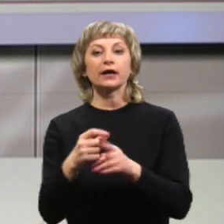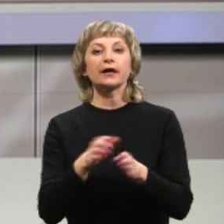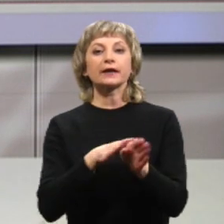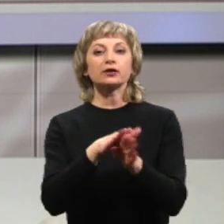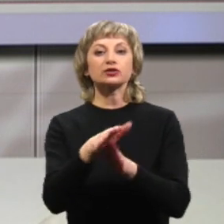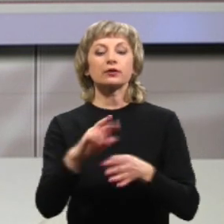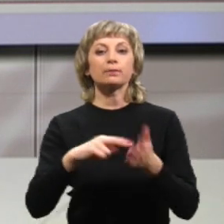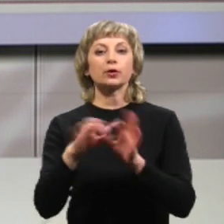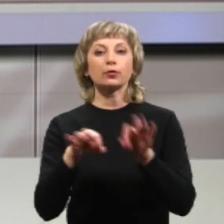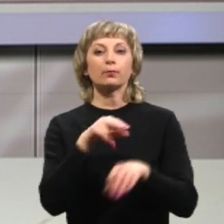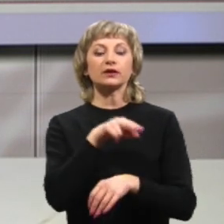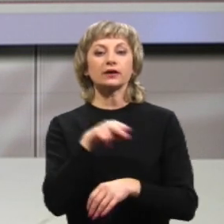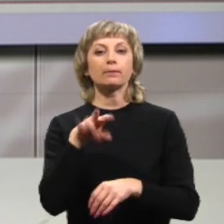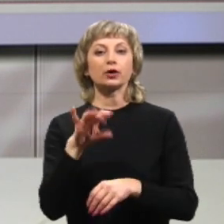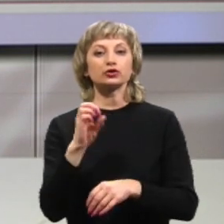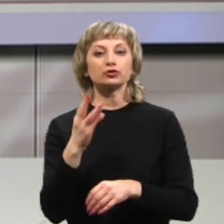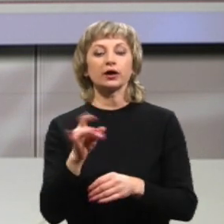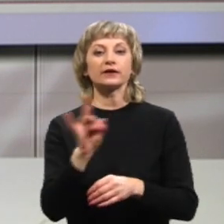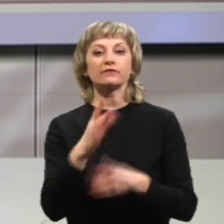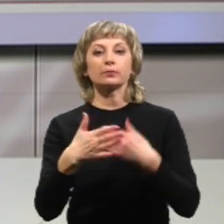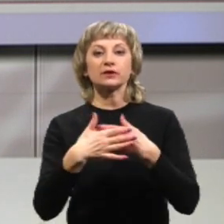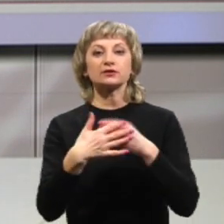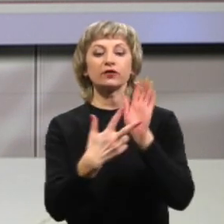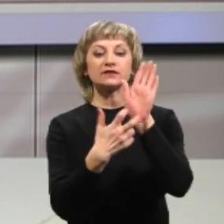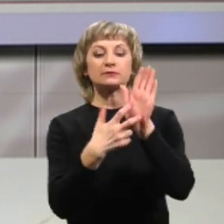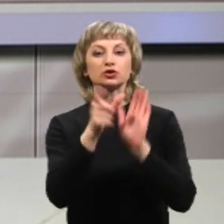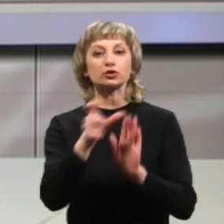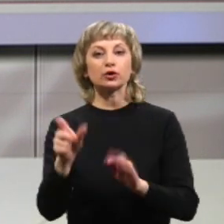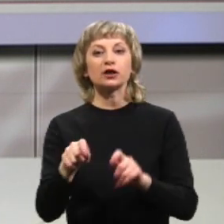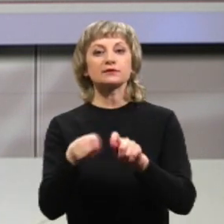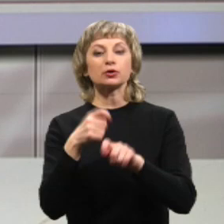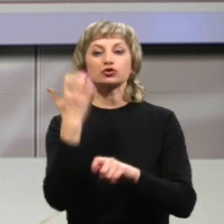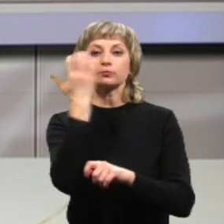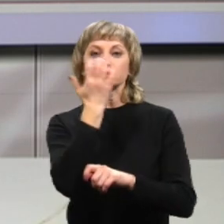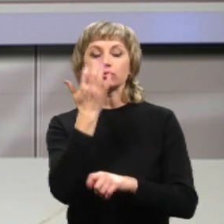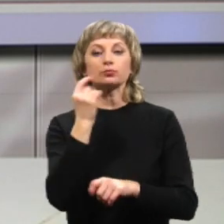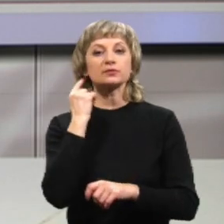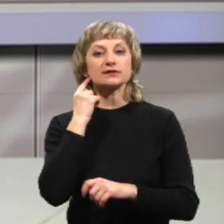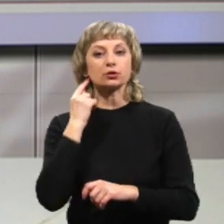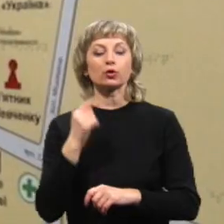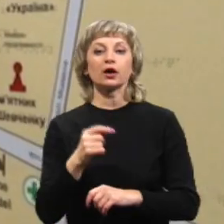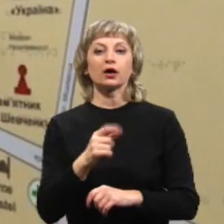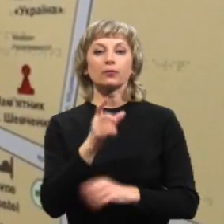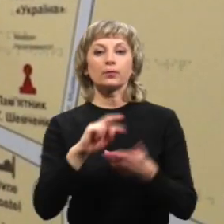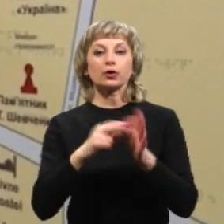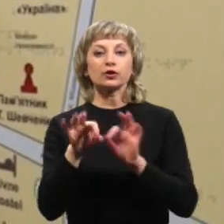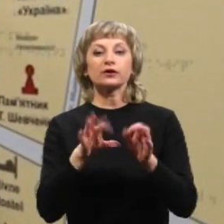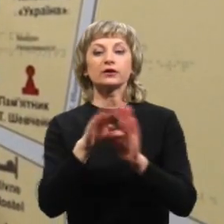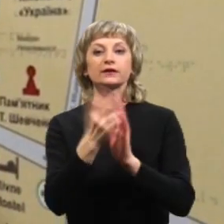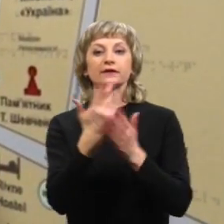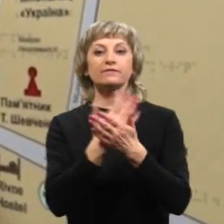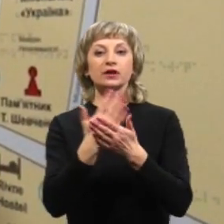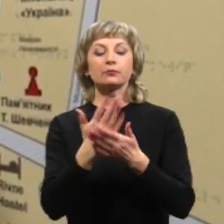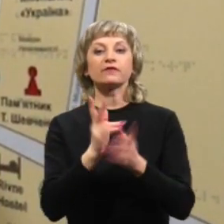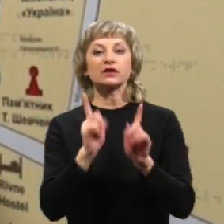реалізатора проєкту Петра Поліщука, наразі у Рівному близько 800 людей з порушенням зору та слуху. У проєкт входить три фільми